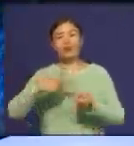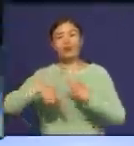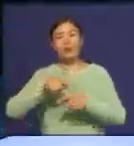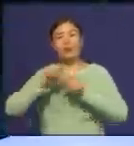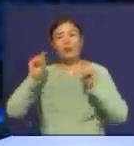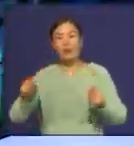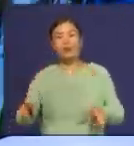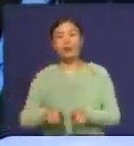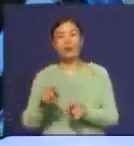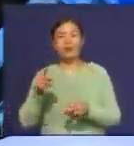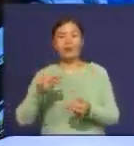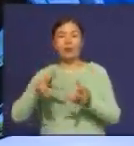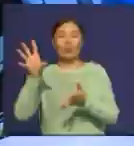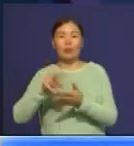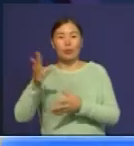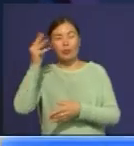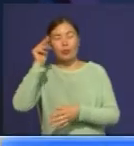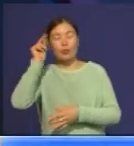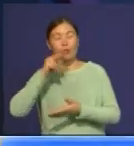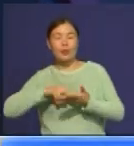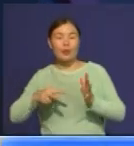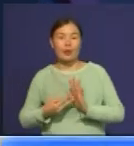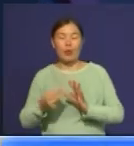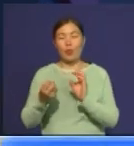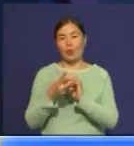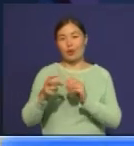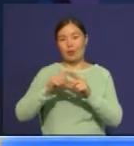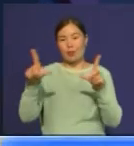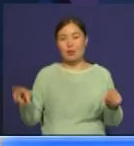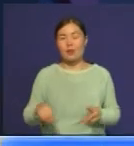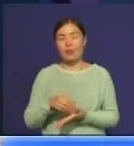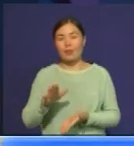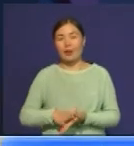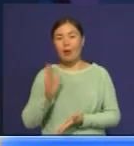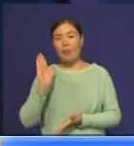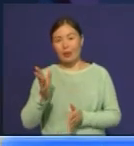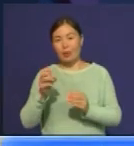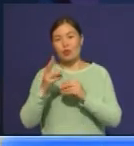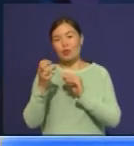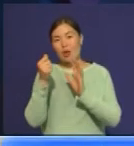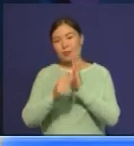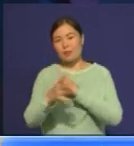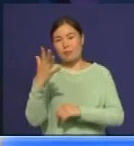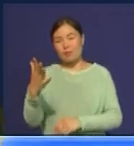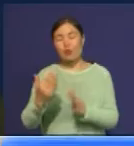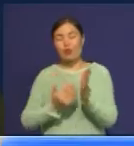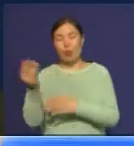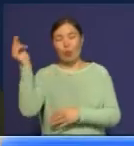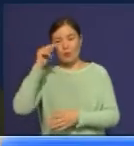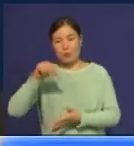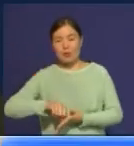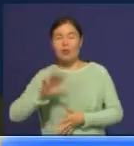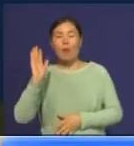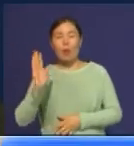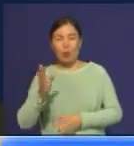әдісін кәсіпкерлікті үйренуін көздейді. Аталмыш жоба облыстың 12 мектебіне енгізілмек, 365 жоғары сынып оқушылары қатысады.